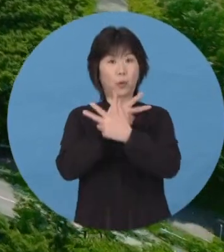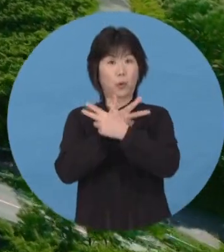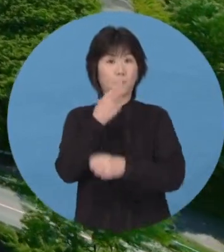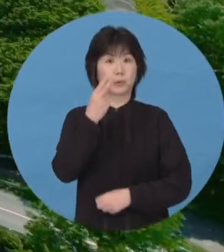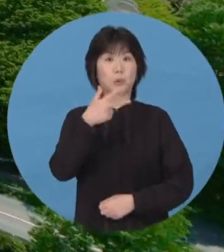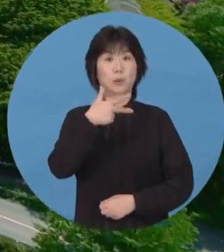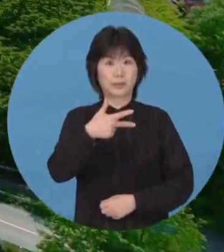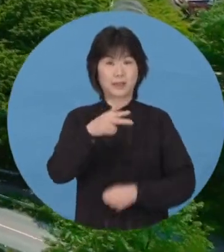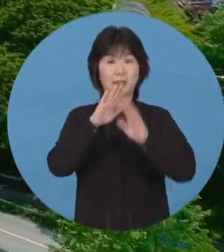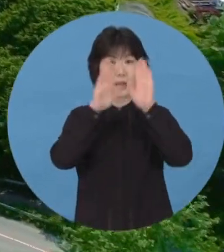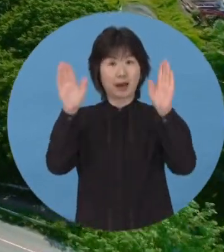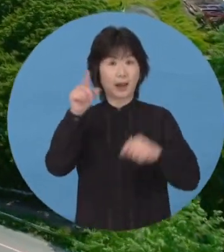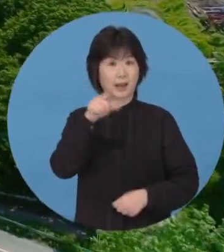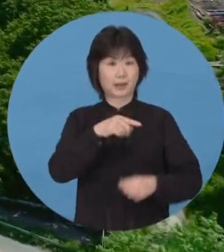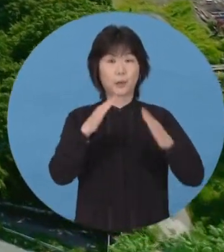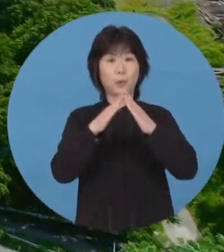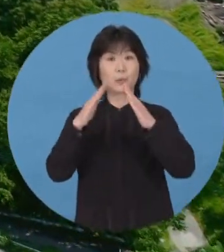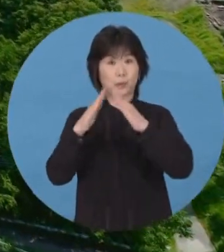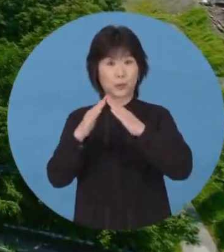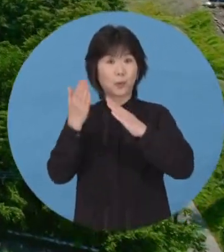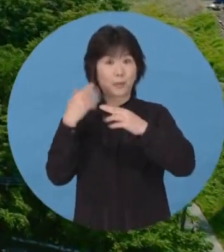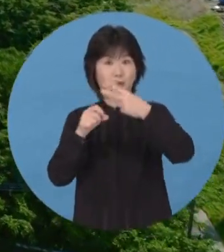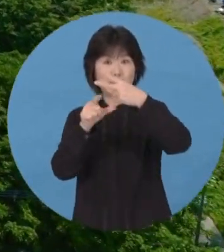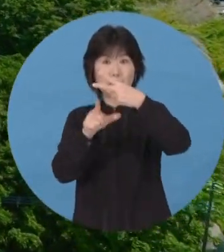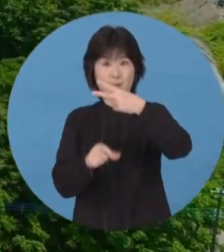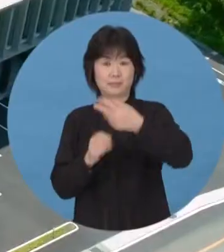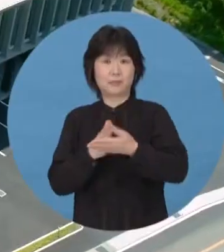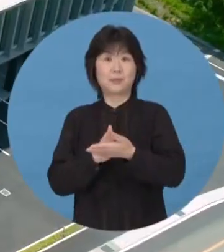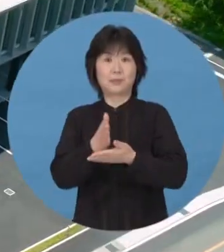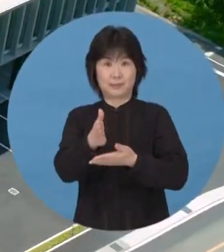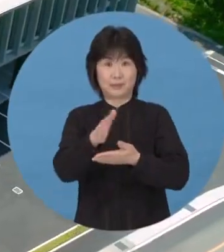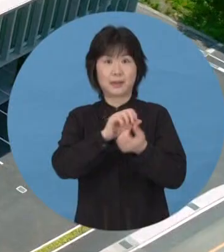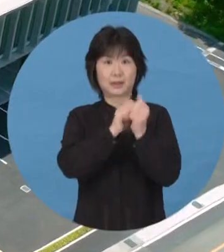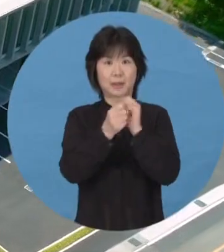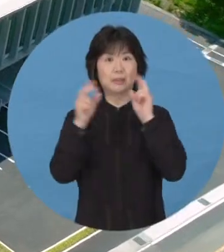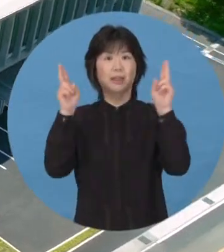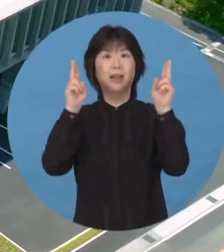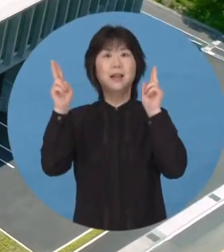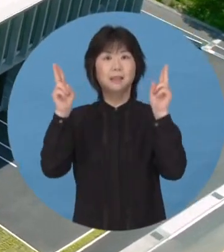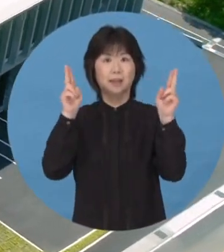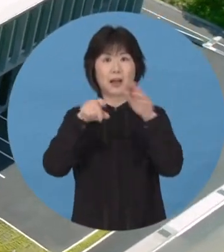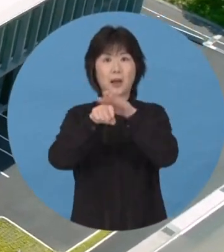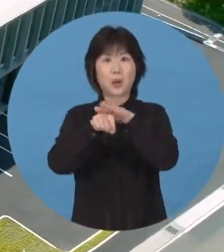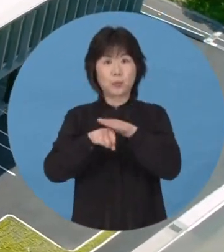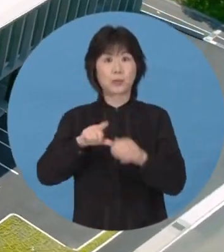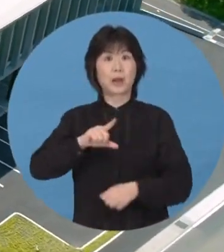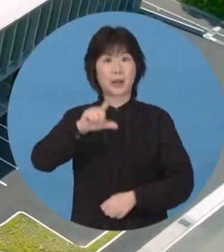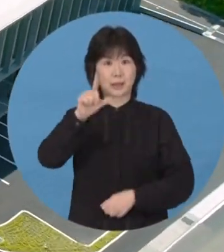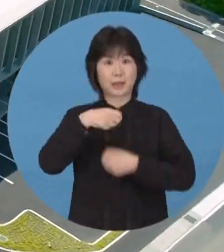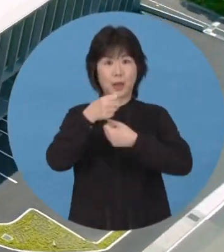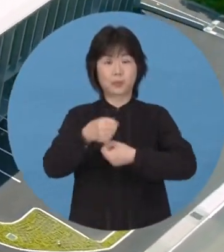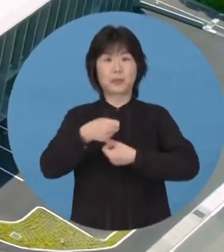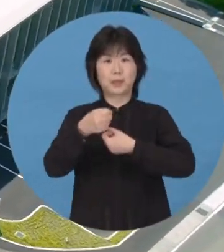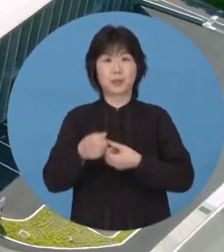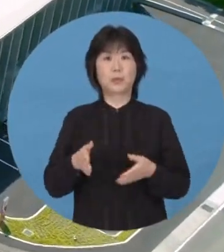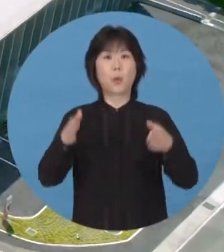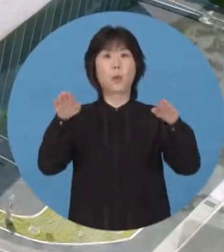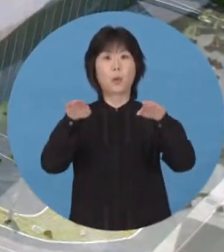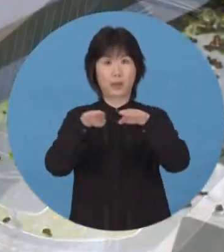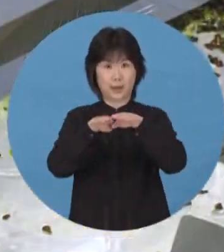都市明野町に今年2月竣工した株式会社村上農園のスーパースプラウトファクト